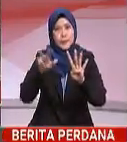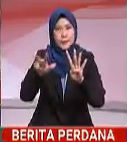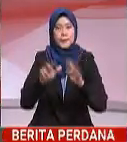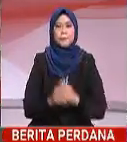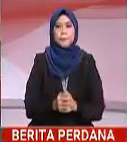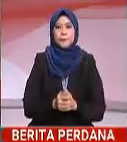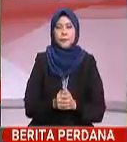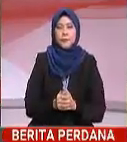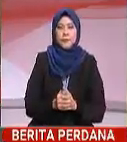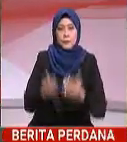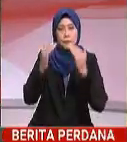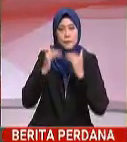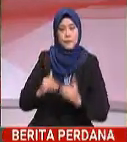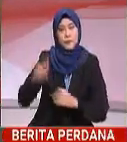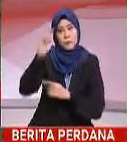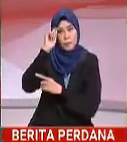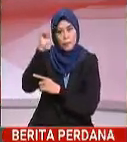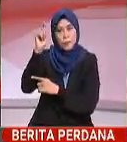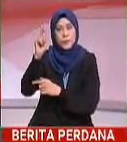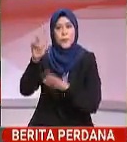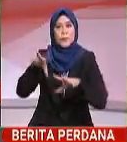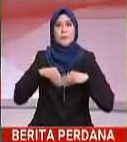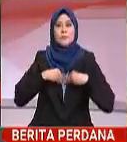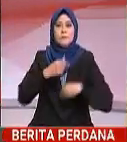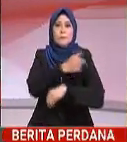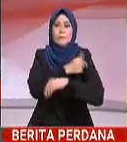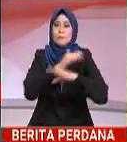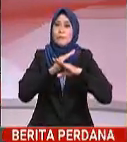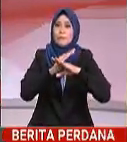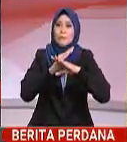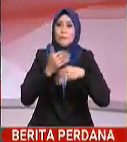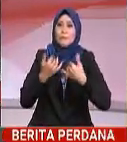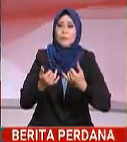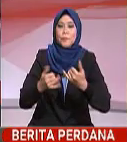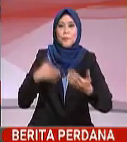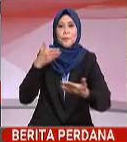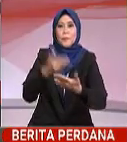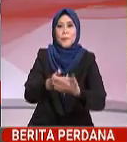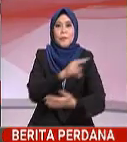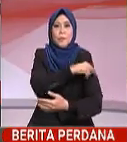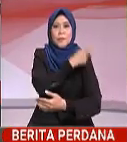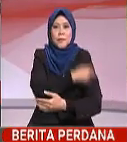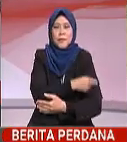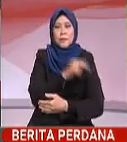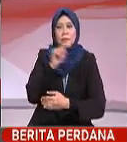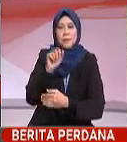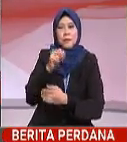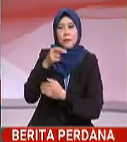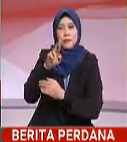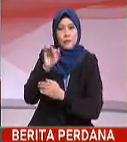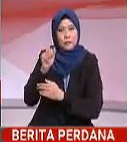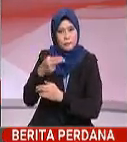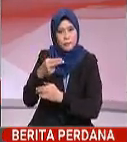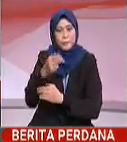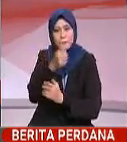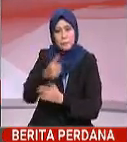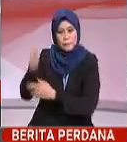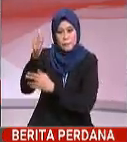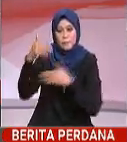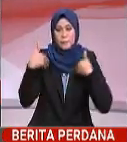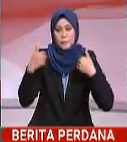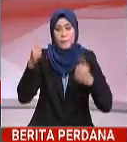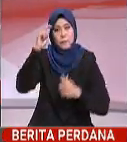Terengganu, 16,000 dos vaksin COVID-19 tiba di Hospital Sultanah Nur Zahirah. Pengarah Jabatan Kesihatan